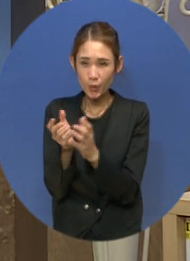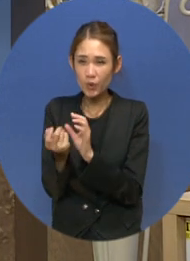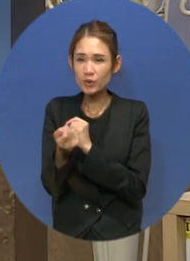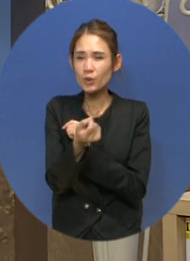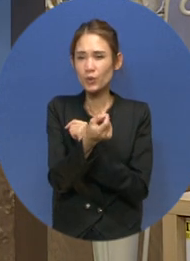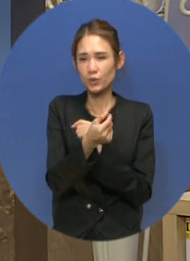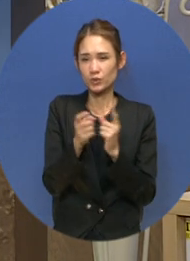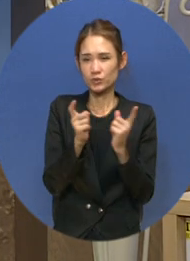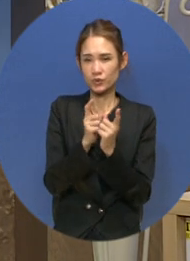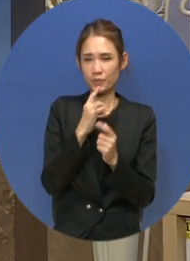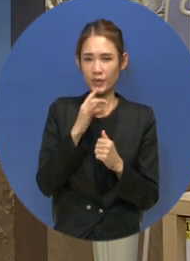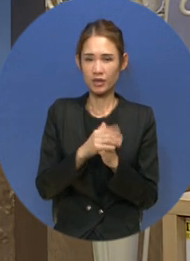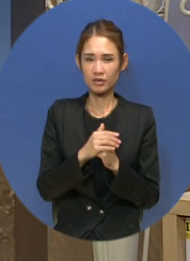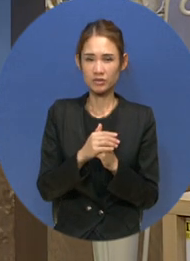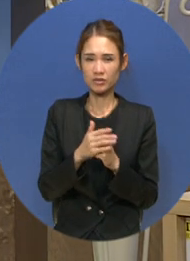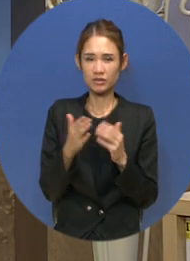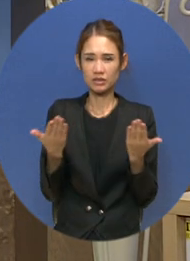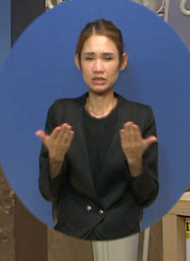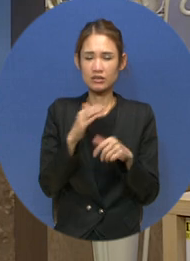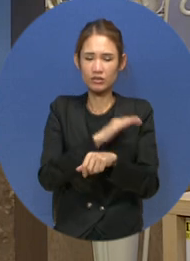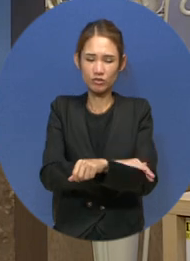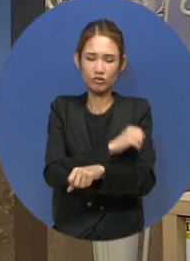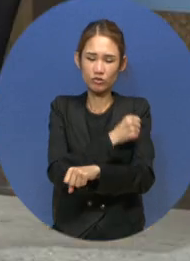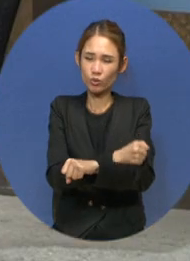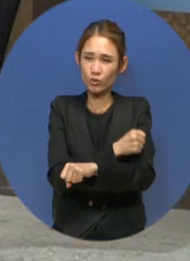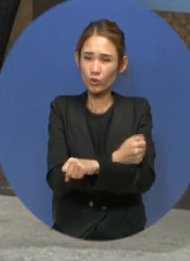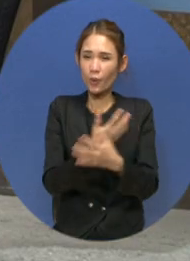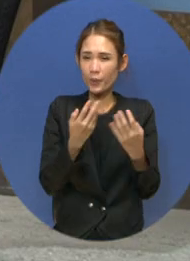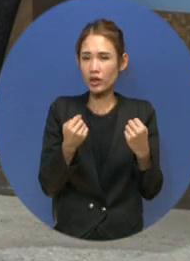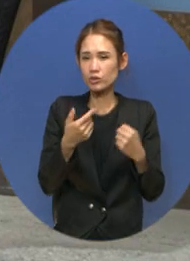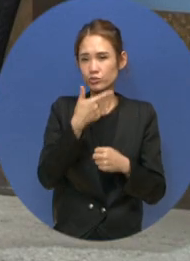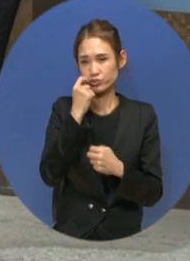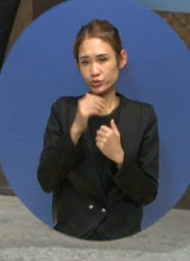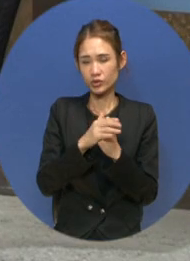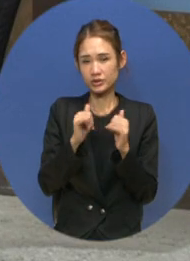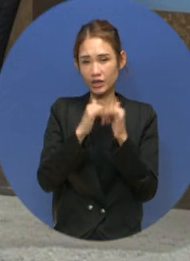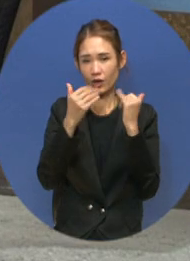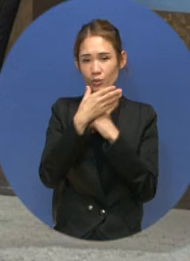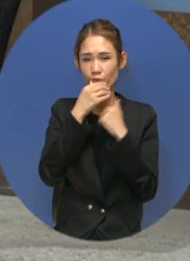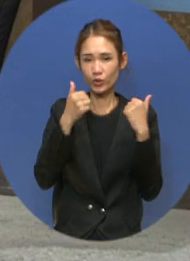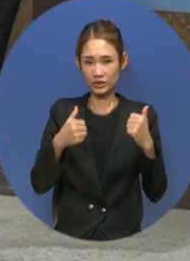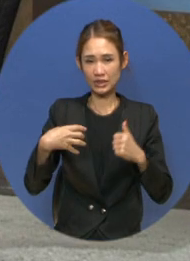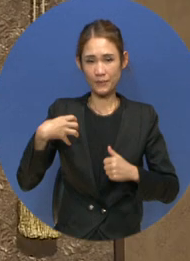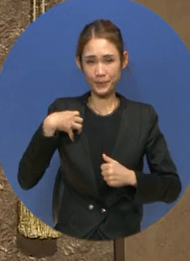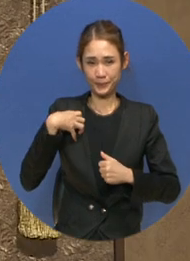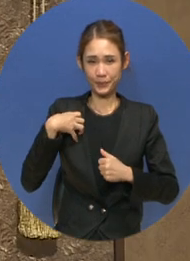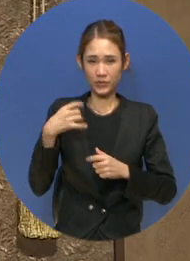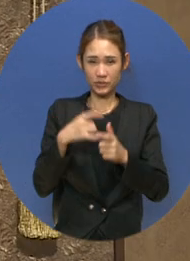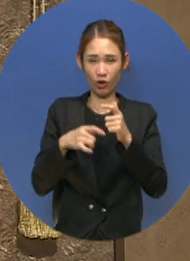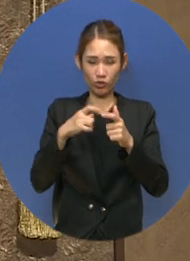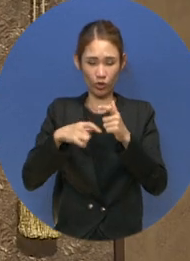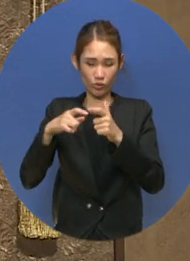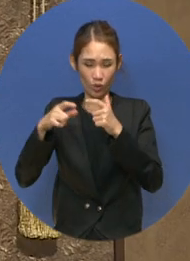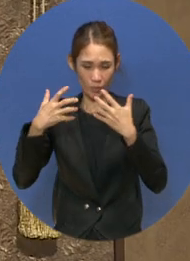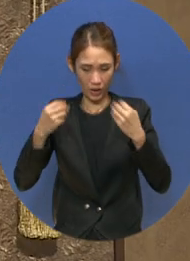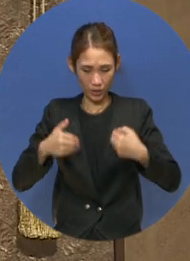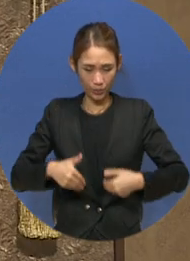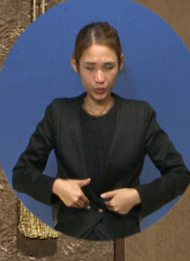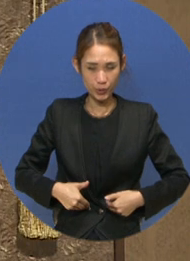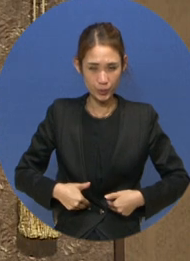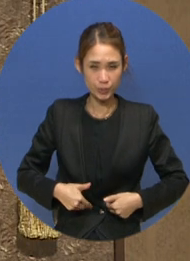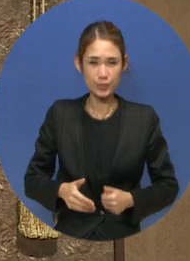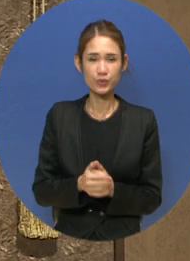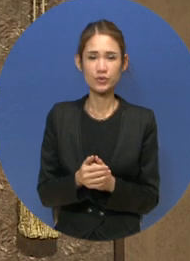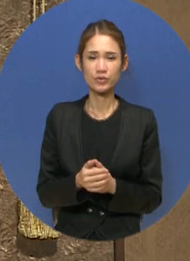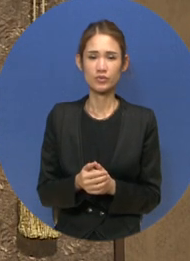보니까 좀 일손이 많이 부족할 네, 것 같습니다. 네, 아무래도 뭐 사회복지사들이 해야 될 역할들이나 이런 것들은 더욱더 많이 필요할 것 같고요.